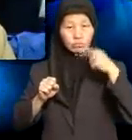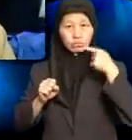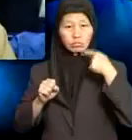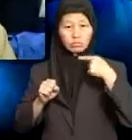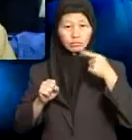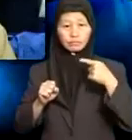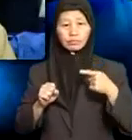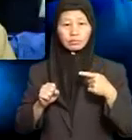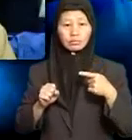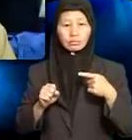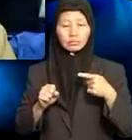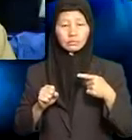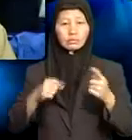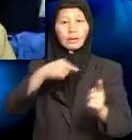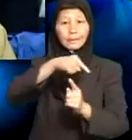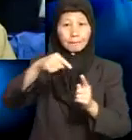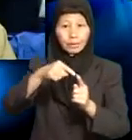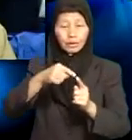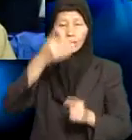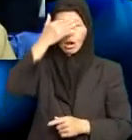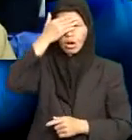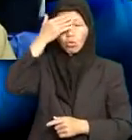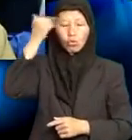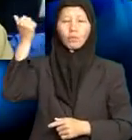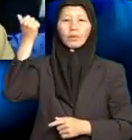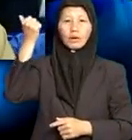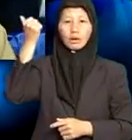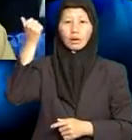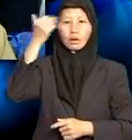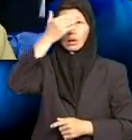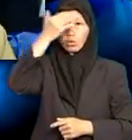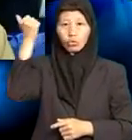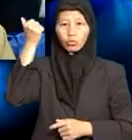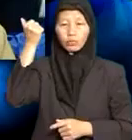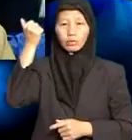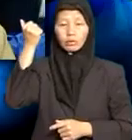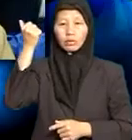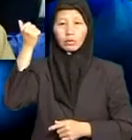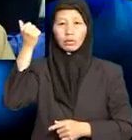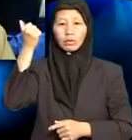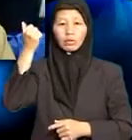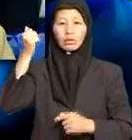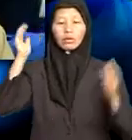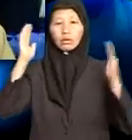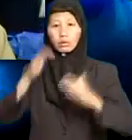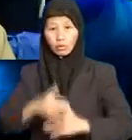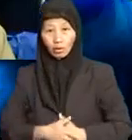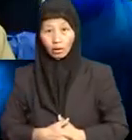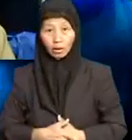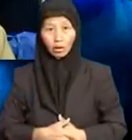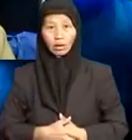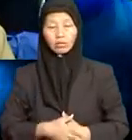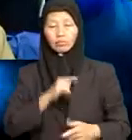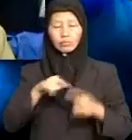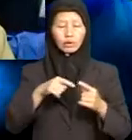zakara. Apabila kamu terlupa, yakni terlupa meninggalkan solat, maka hendaklah kamu solat